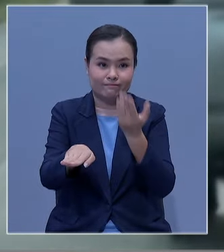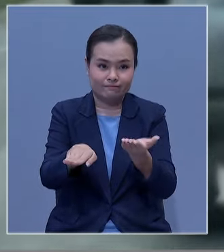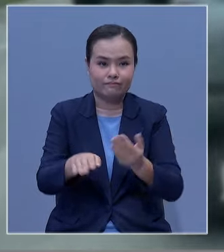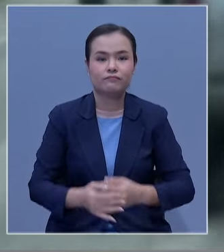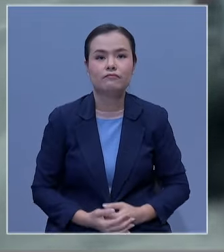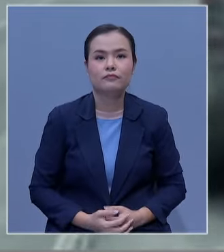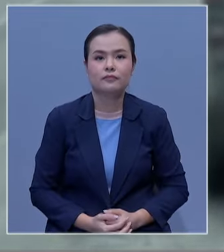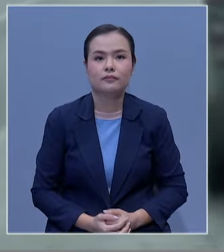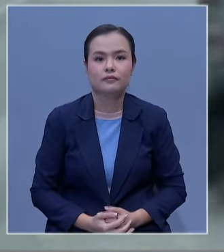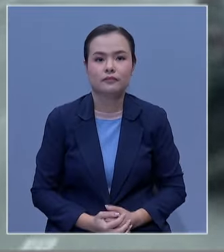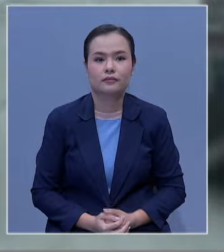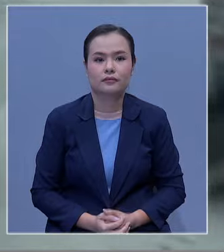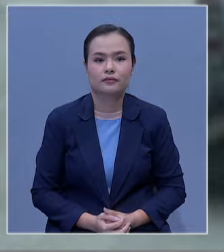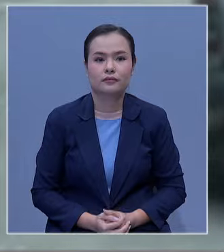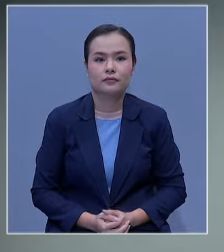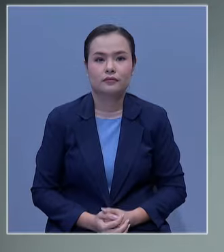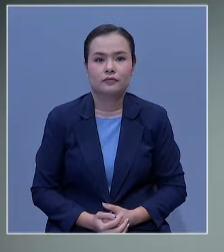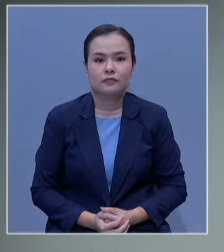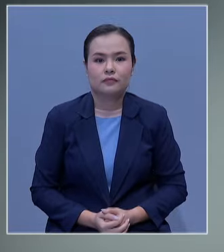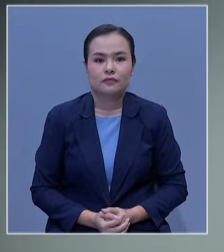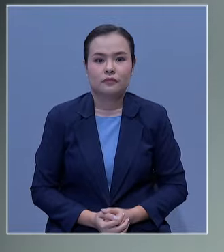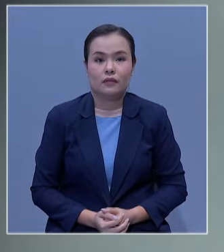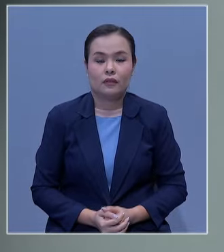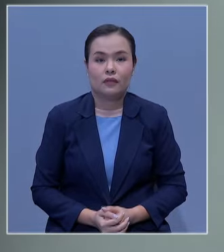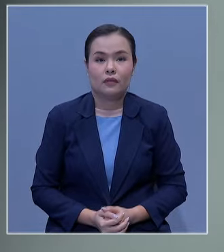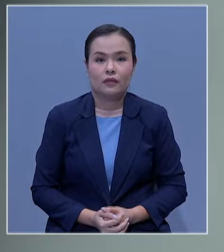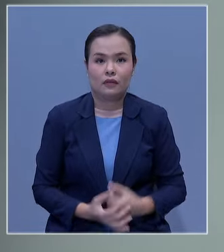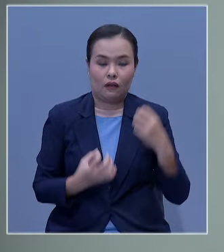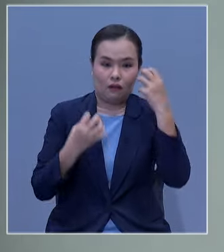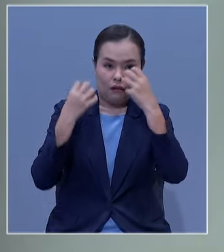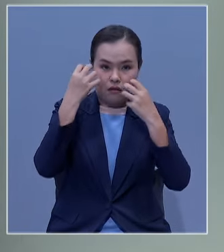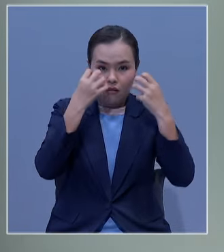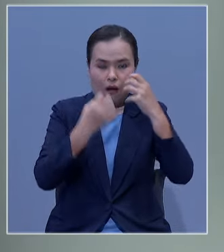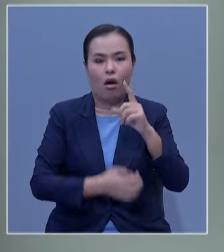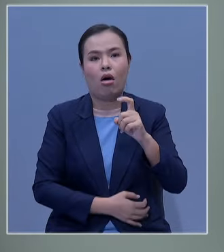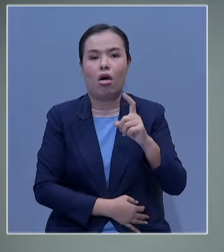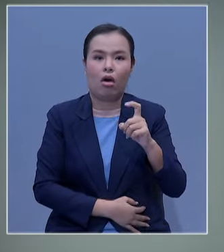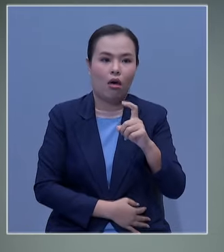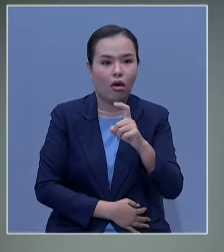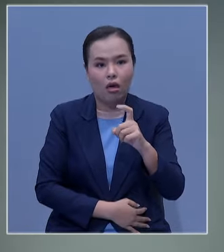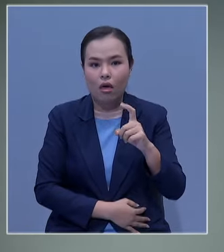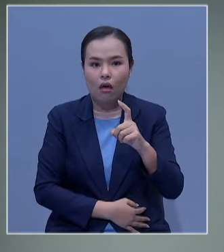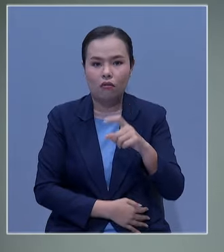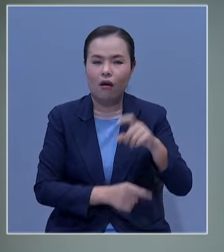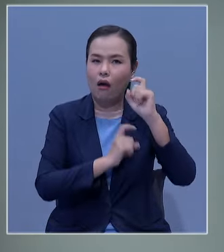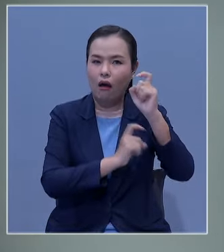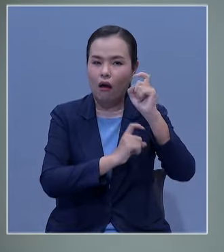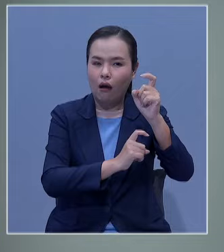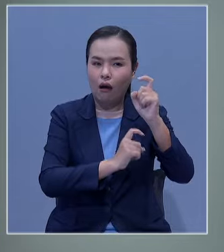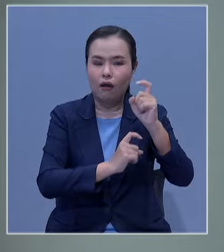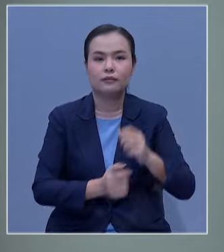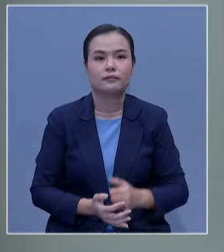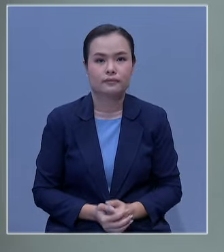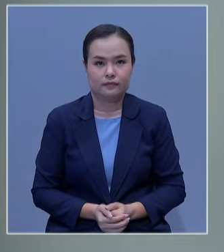ณ์กันหน่อยนะครับ เป็นอย่างในเมาเนี่ยโอ้ตายแล้วตายแล้วพี่น้องครับรถจริงอันตรายมากเลยครับ